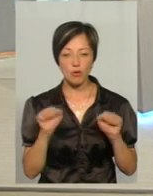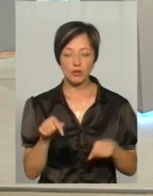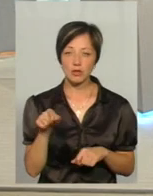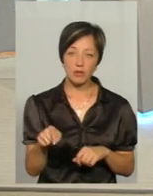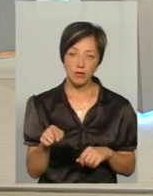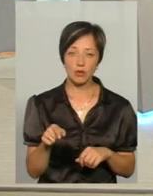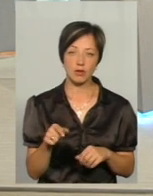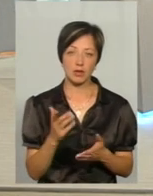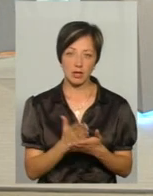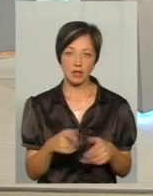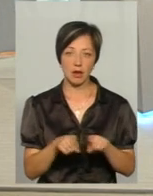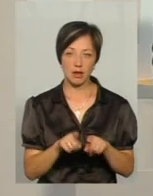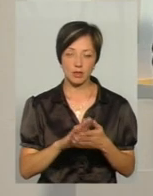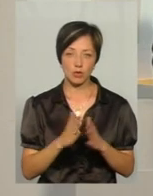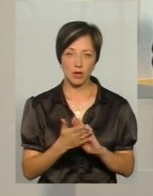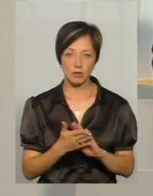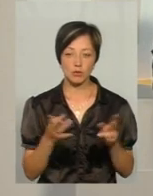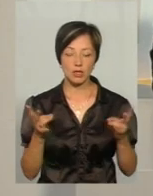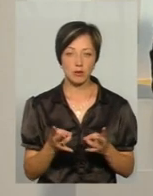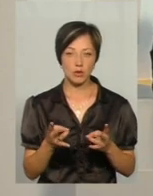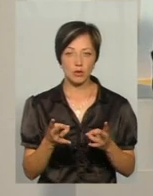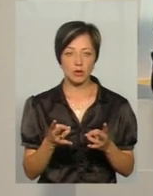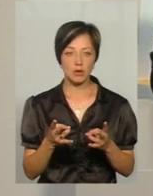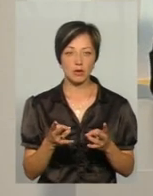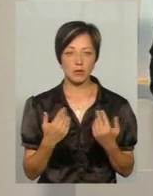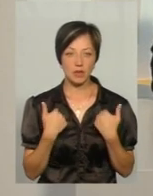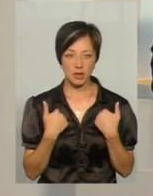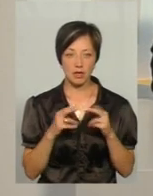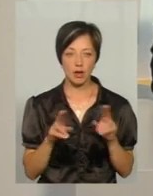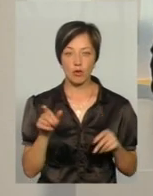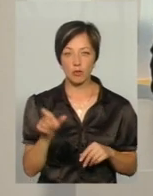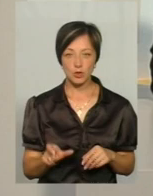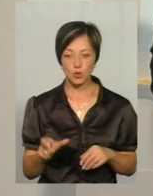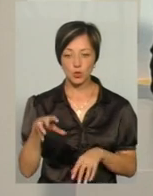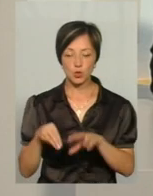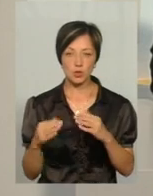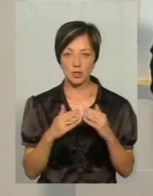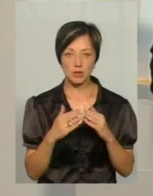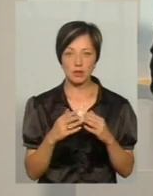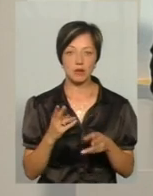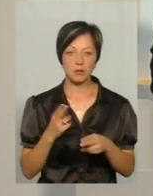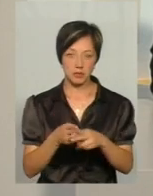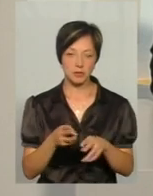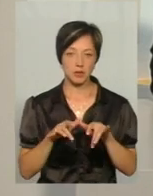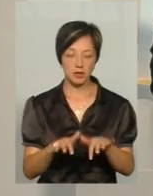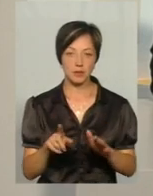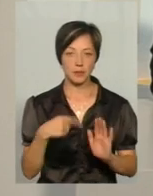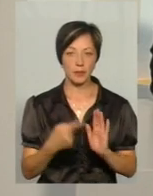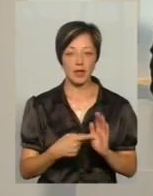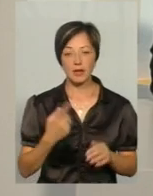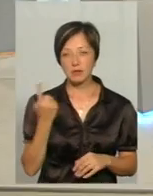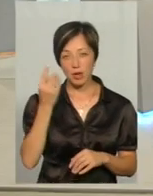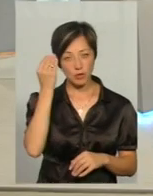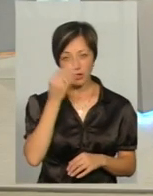можливо, тут є така ситуація і потрібно мені як громадянину, як сусіду, можливо, прийняти якісь дії? З першого погляду